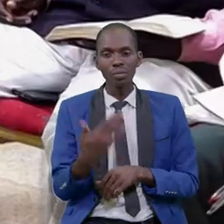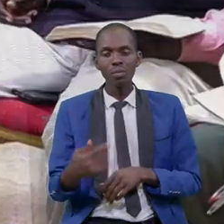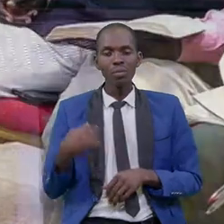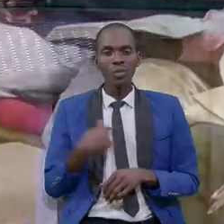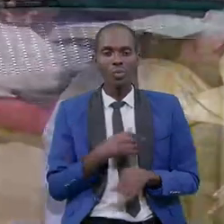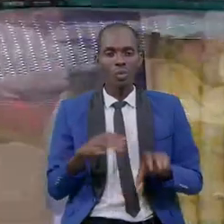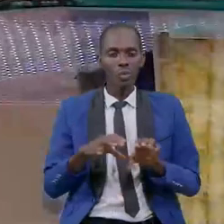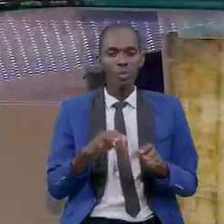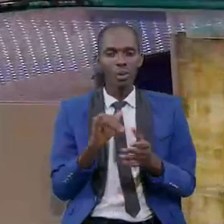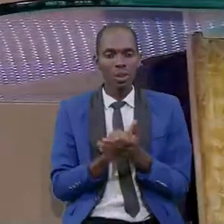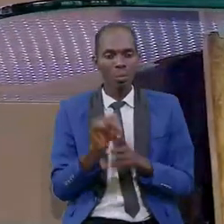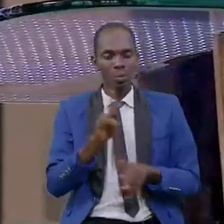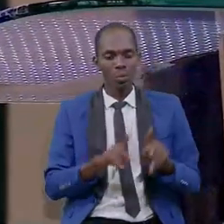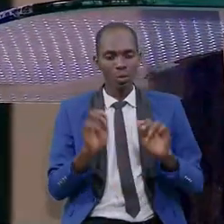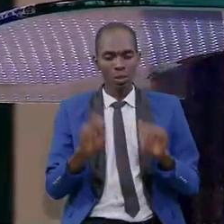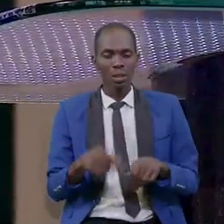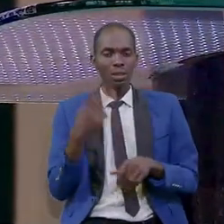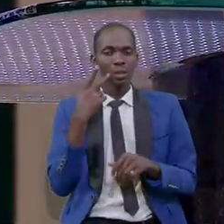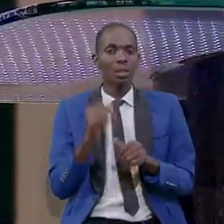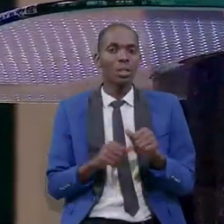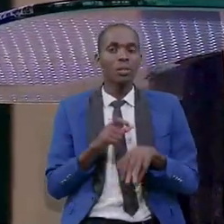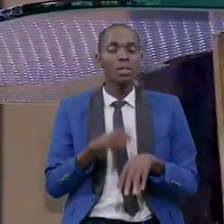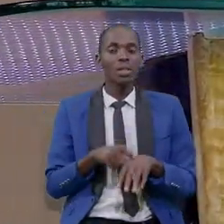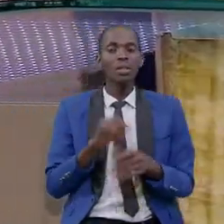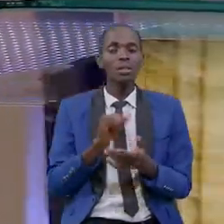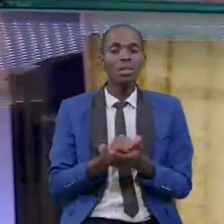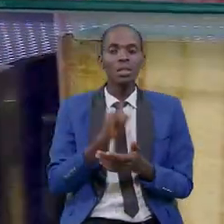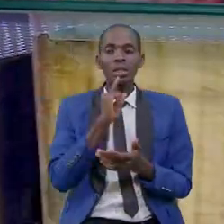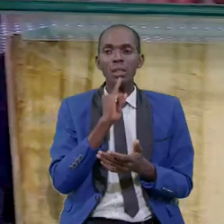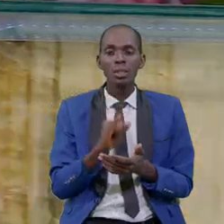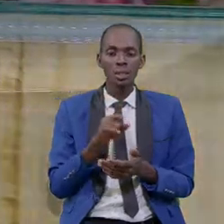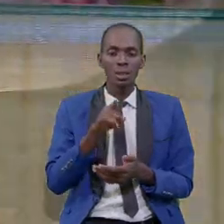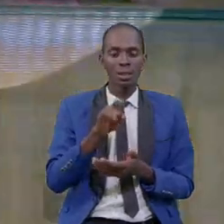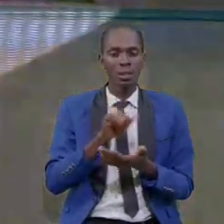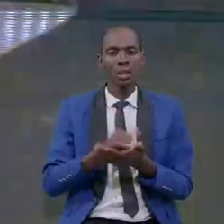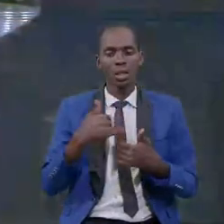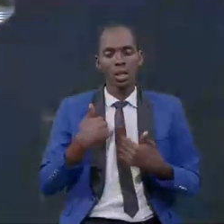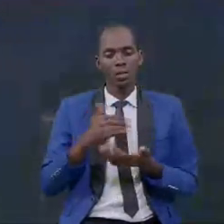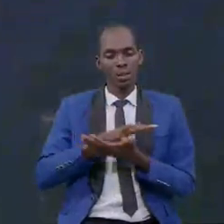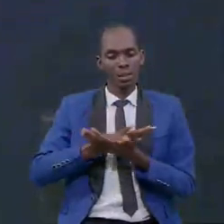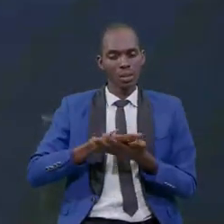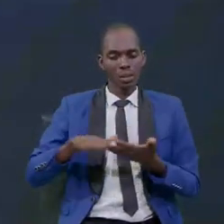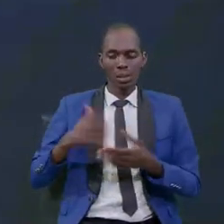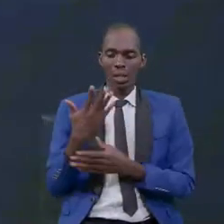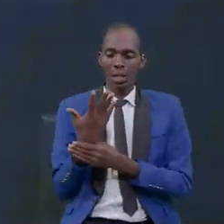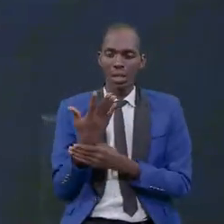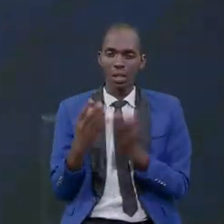journée, le comportement, le style de vie, celui qui a les mains innocentes et le cœur